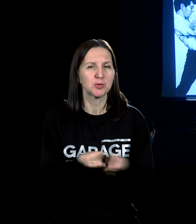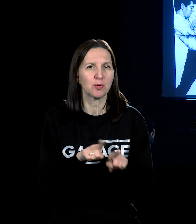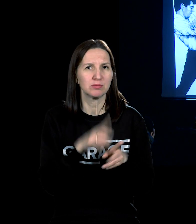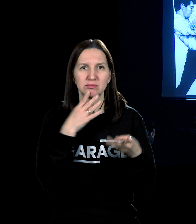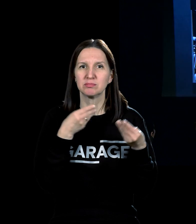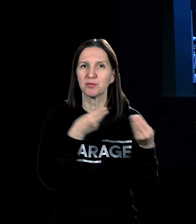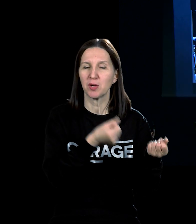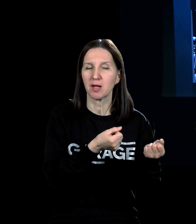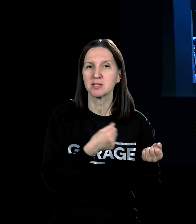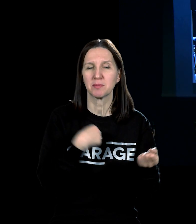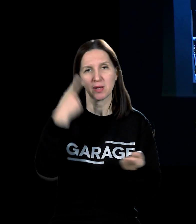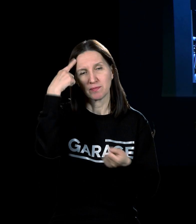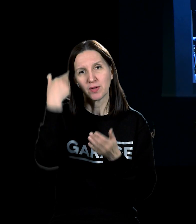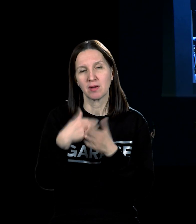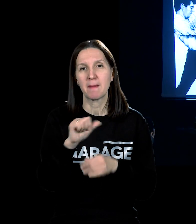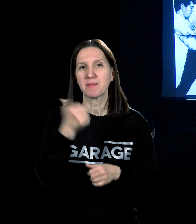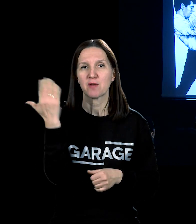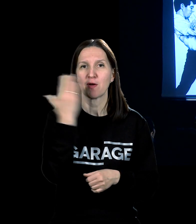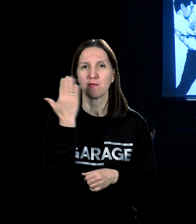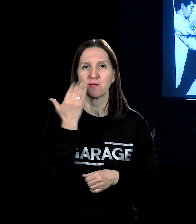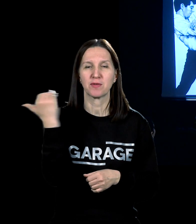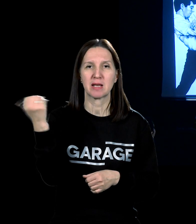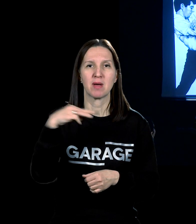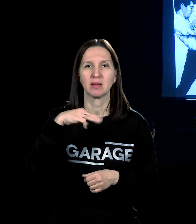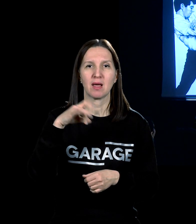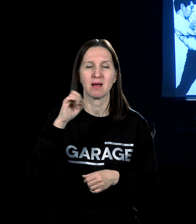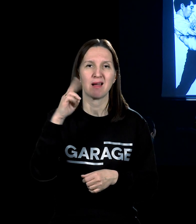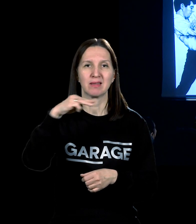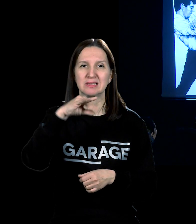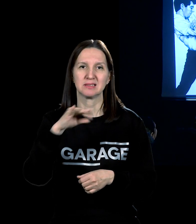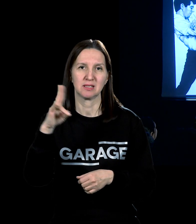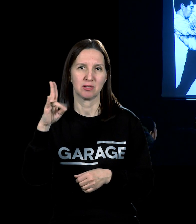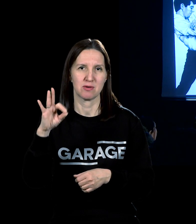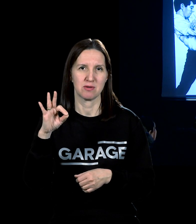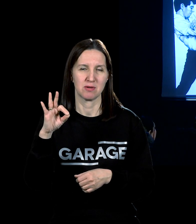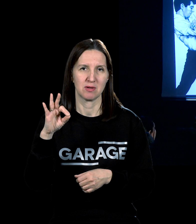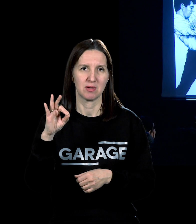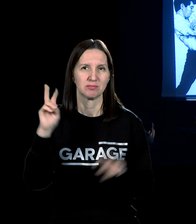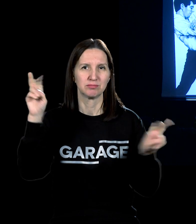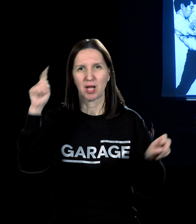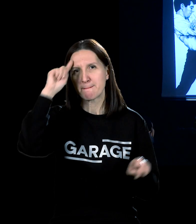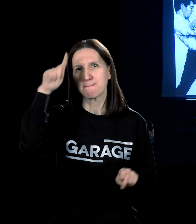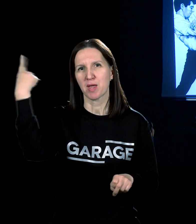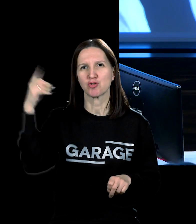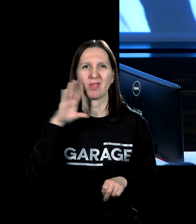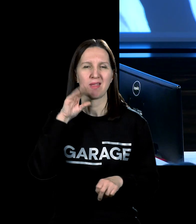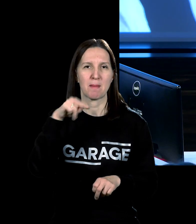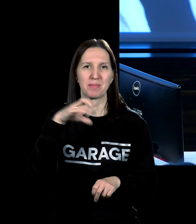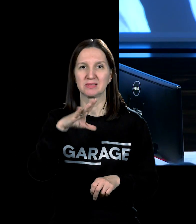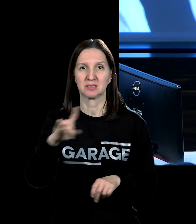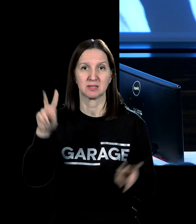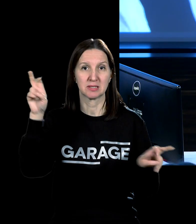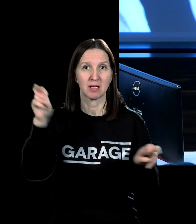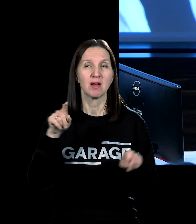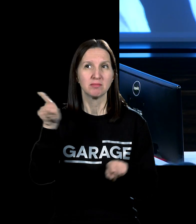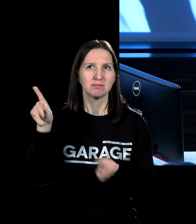повлиять. Мне почему-то это ассоциируется с первым фильмом Тарантино, да, «Бешеные псы», вот с этим